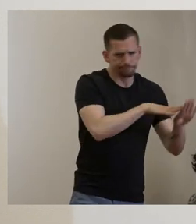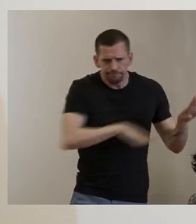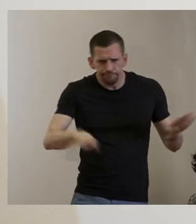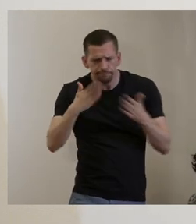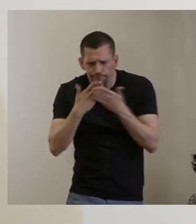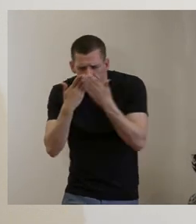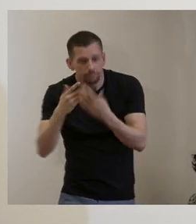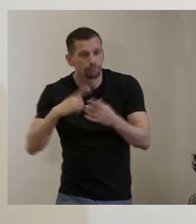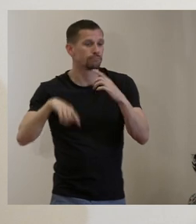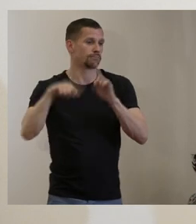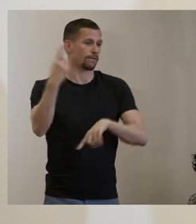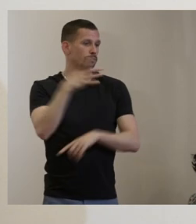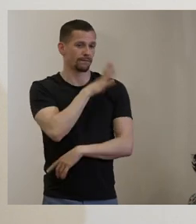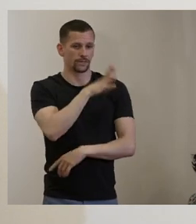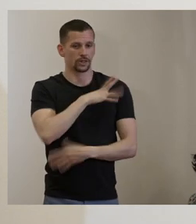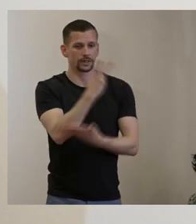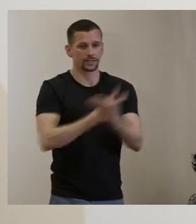polytechnique.